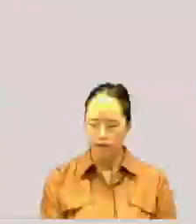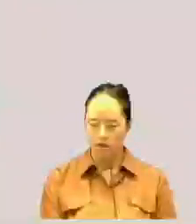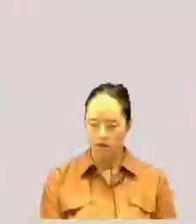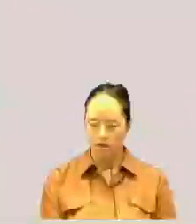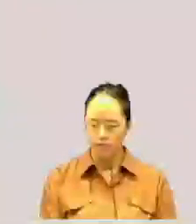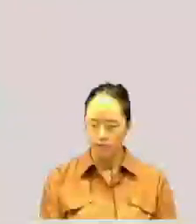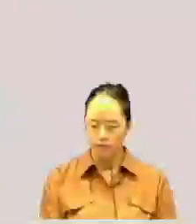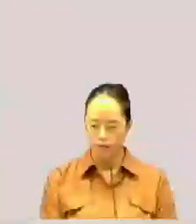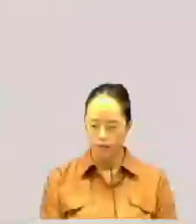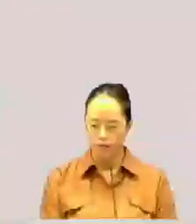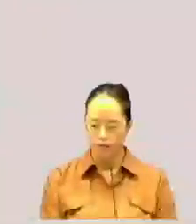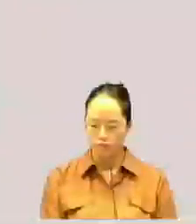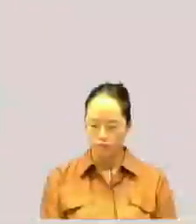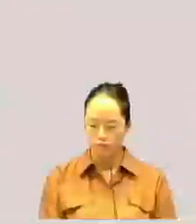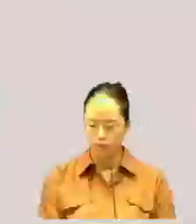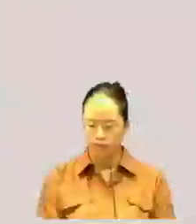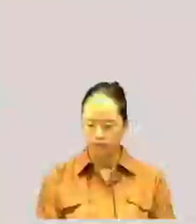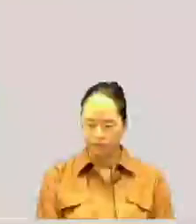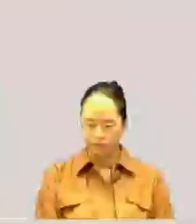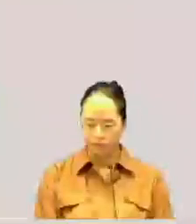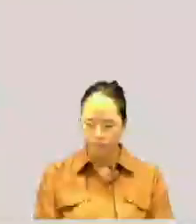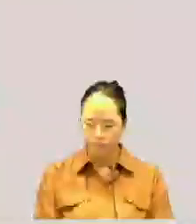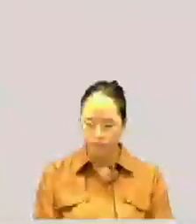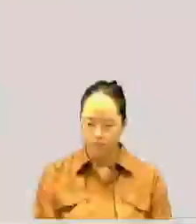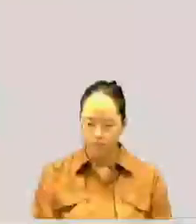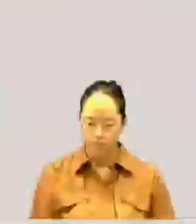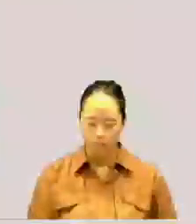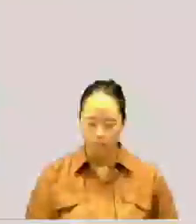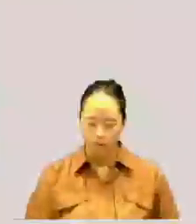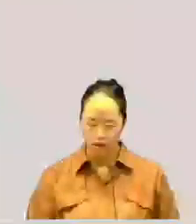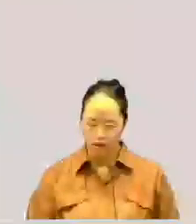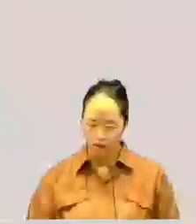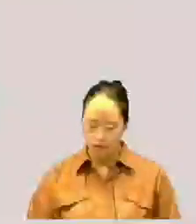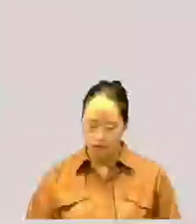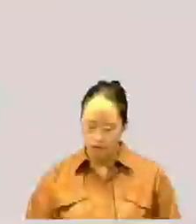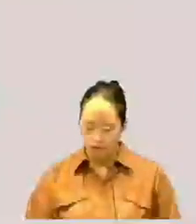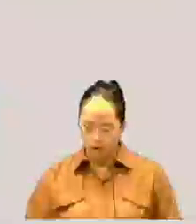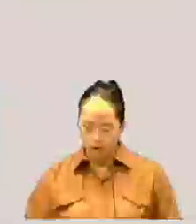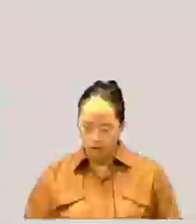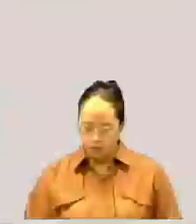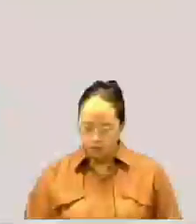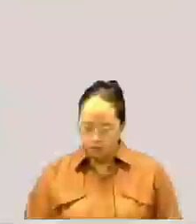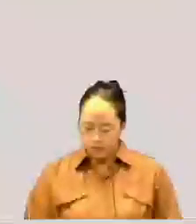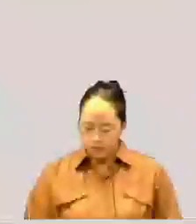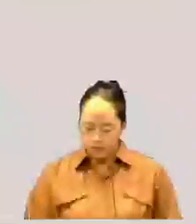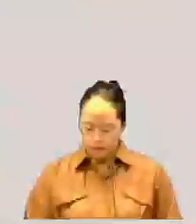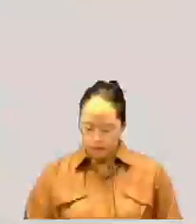到了以弗所，保罗就把他们留在那里，自己进了会堂和犹太人辩论。